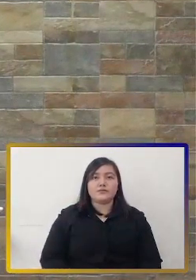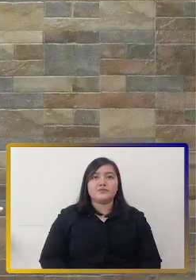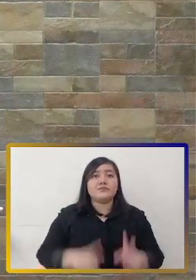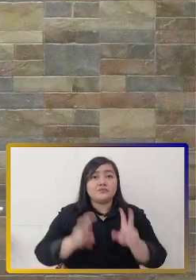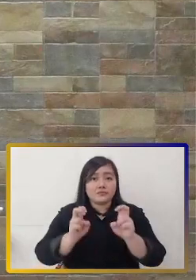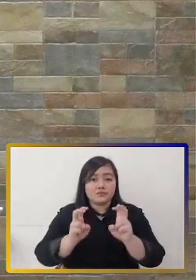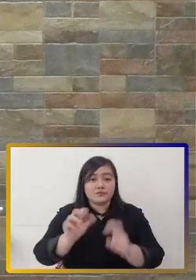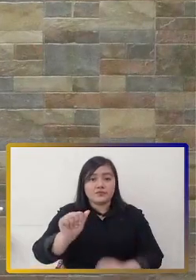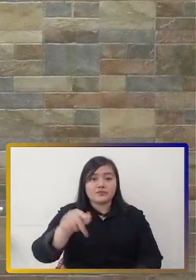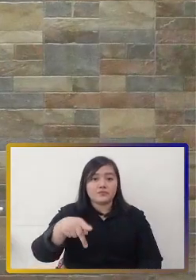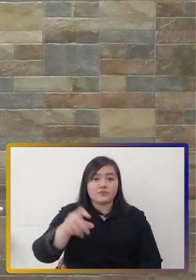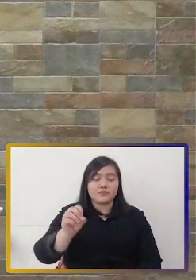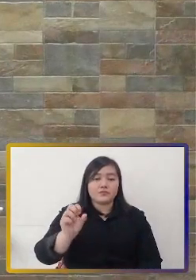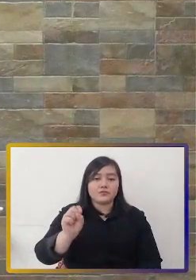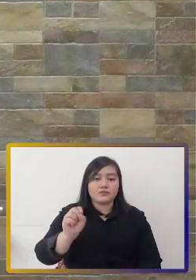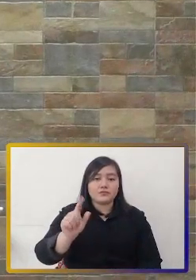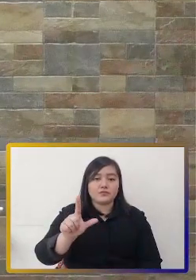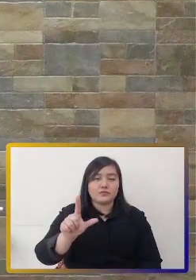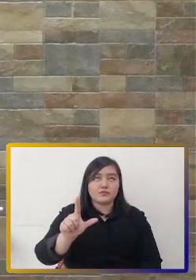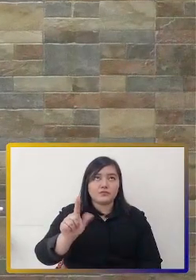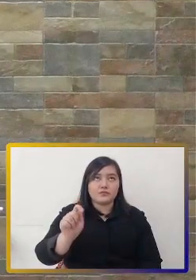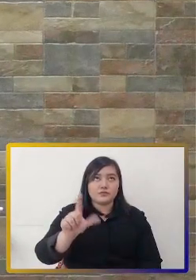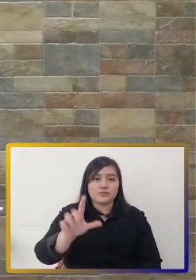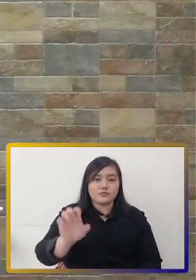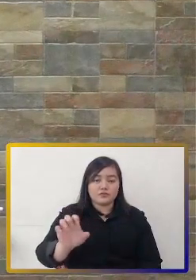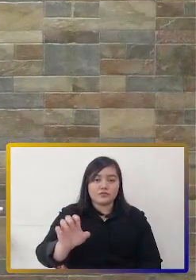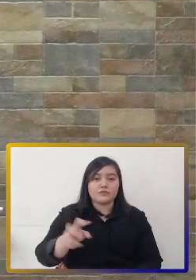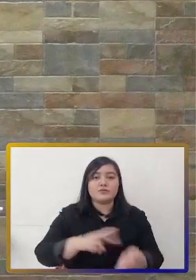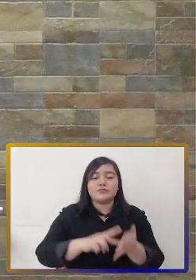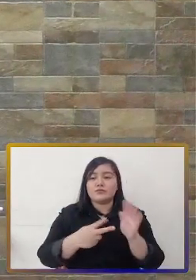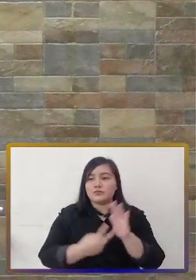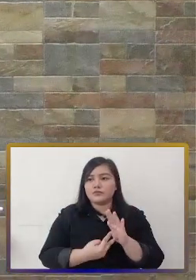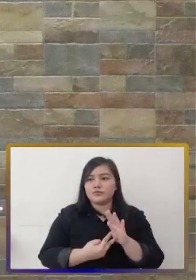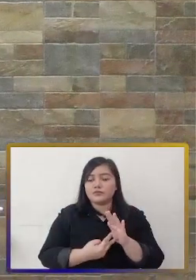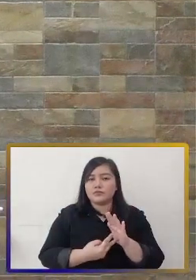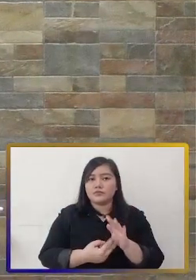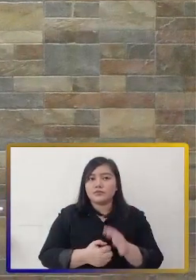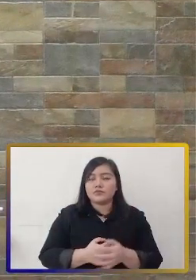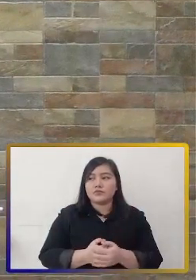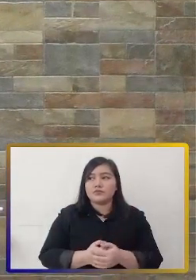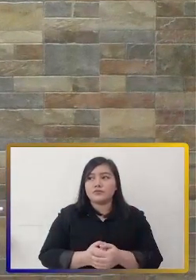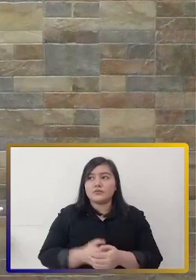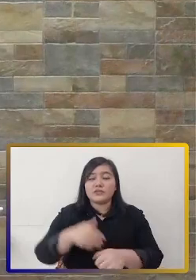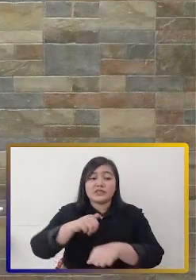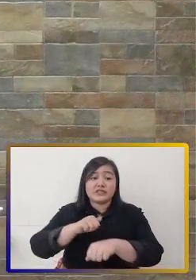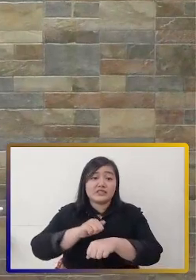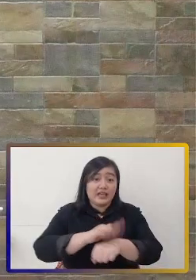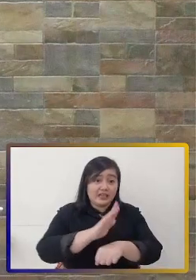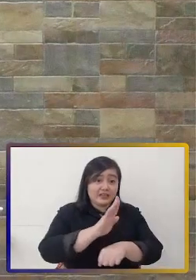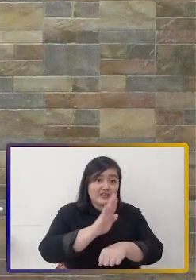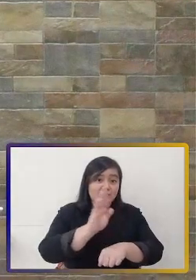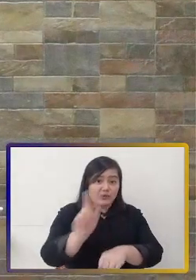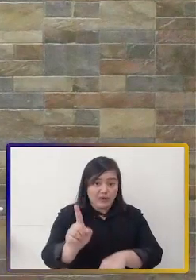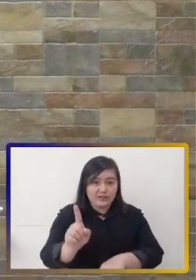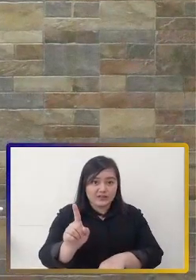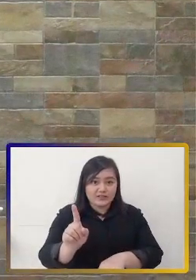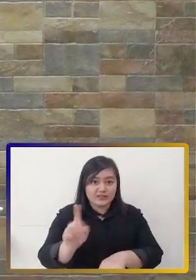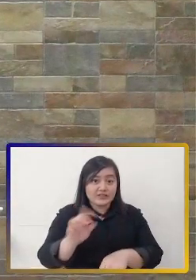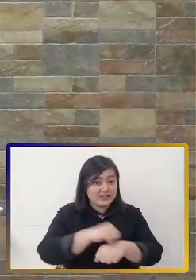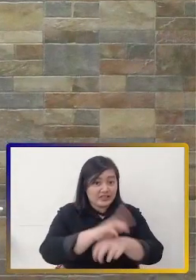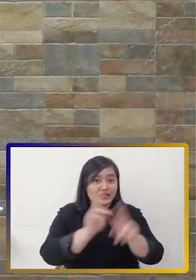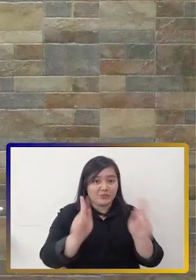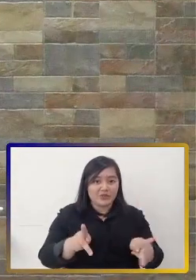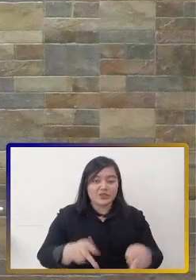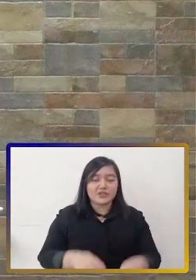word apostolos. Na ang ibig pong sabihin yan is sent one. Alright? Yan po